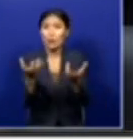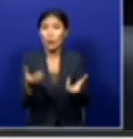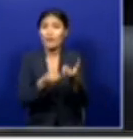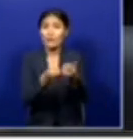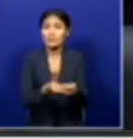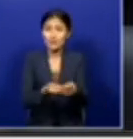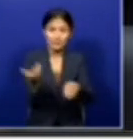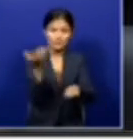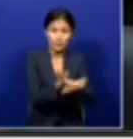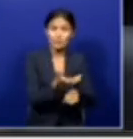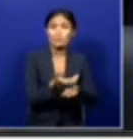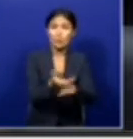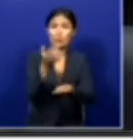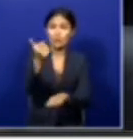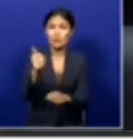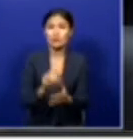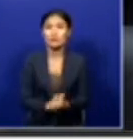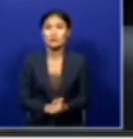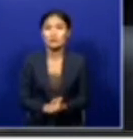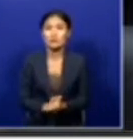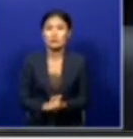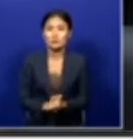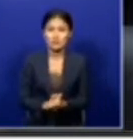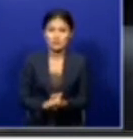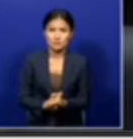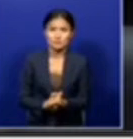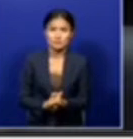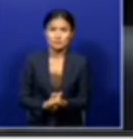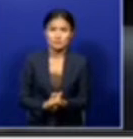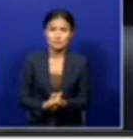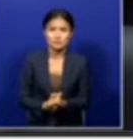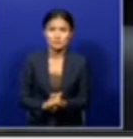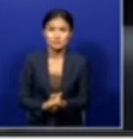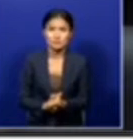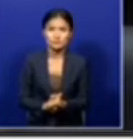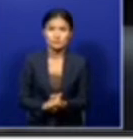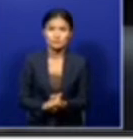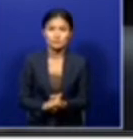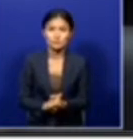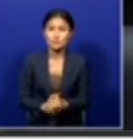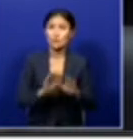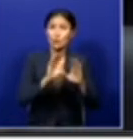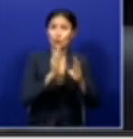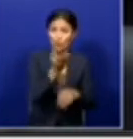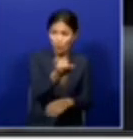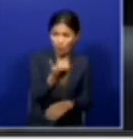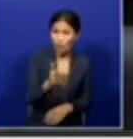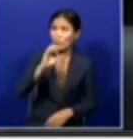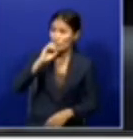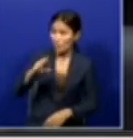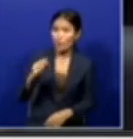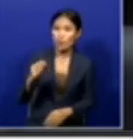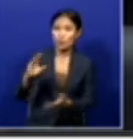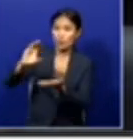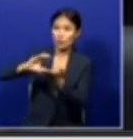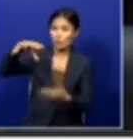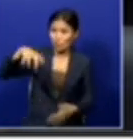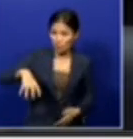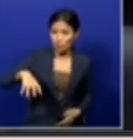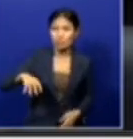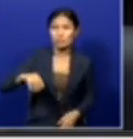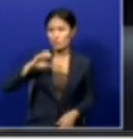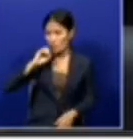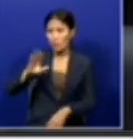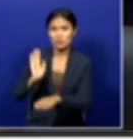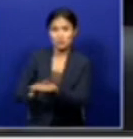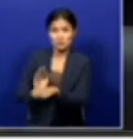ลองสมคิดท่านบอกสำนักงบประมาณหน่อยท่านเป็นคนกำกับดูแลนี่คือสิ่งที่ผมเองนะครับอยากฝากไปถึงส